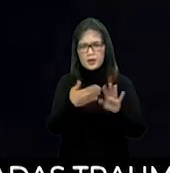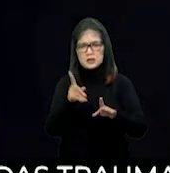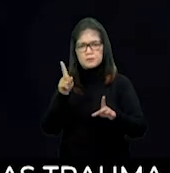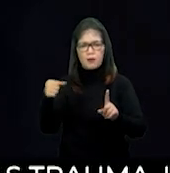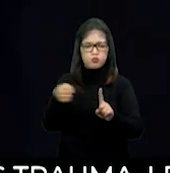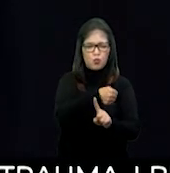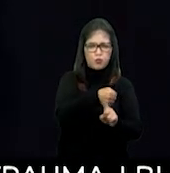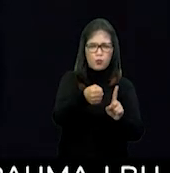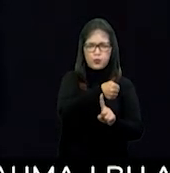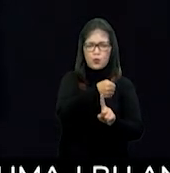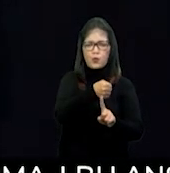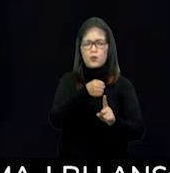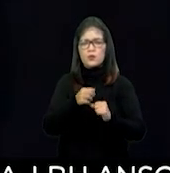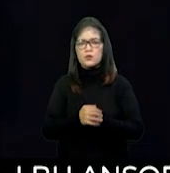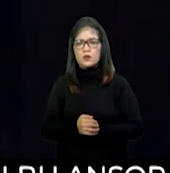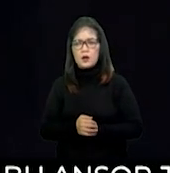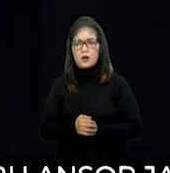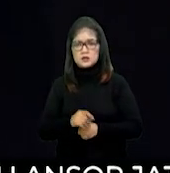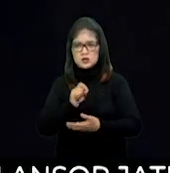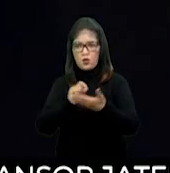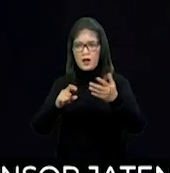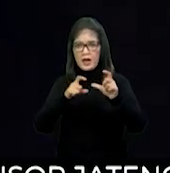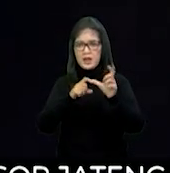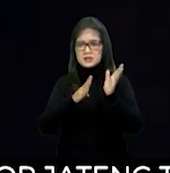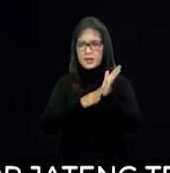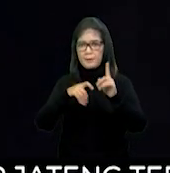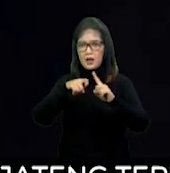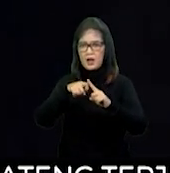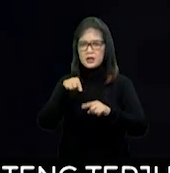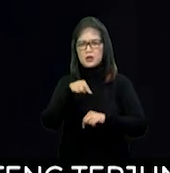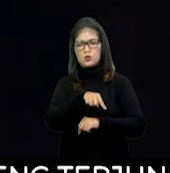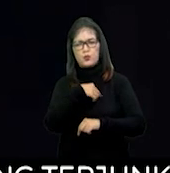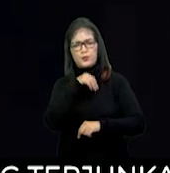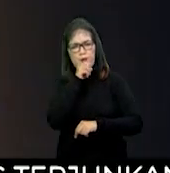Siswa SMK Negeri di Kabupaten Bekasi ini dituduh mencuri besi oleh sekelompok geng motor.